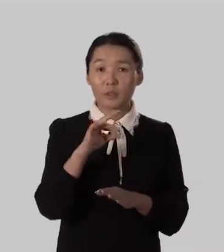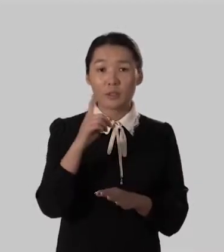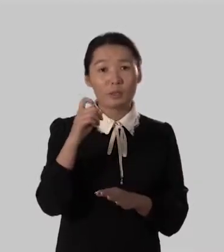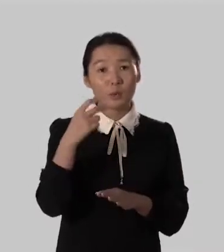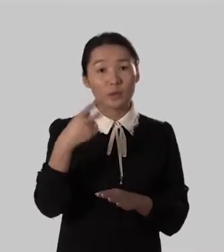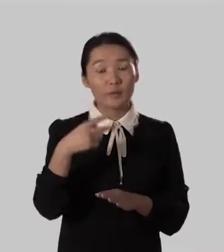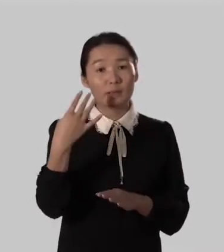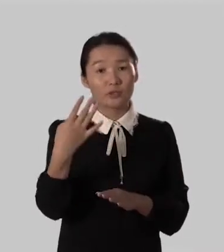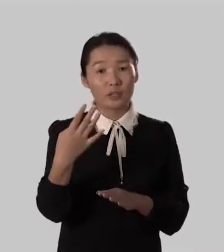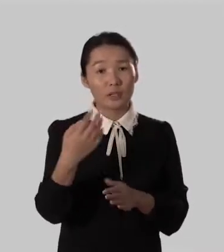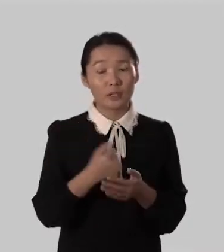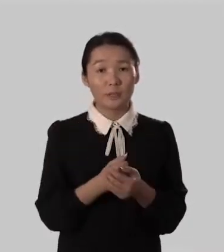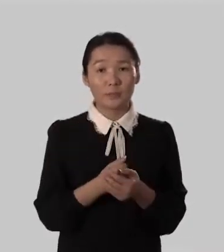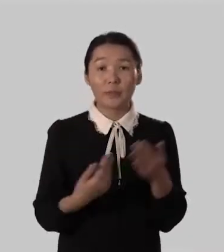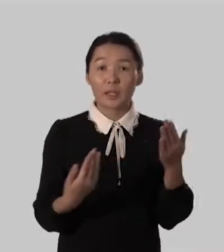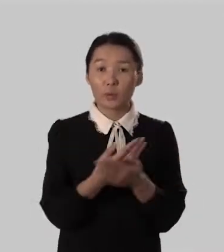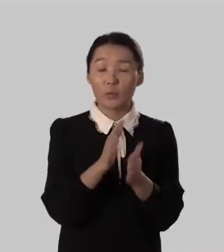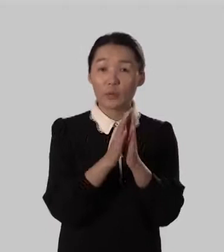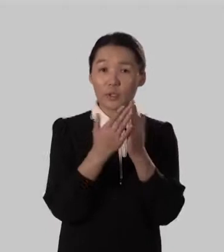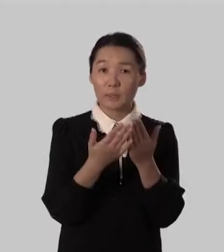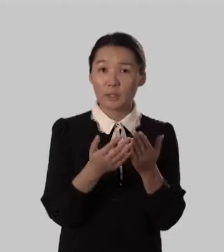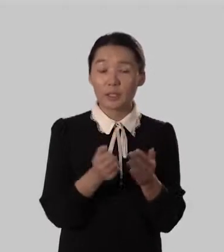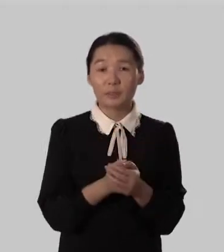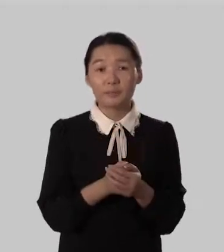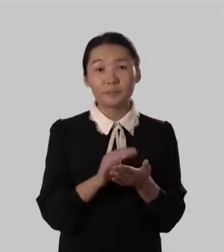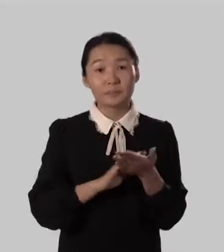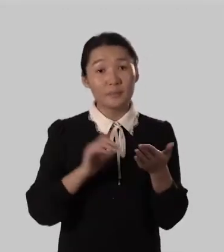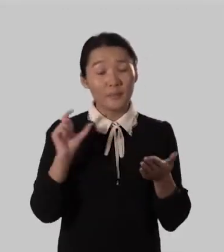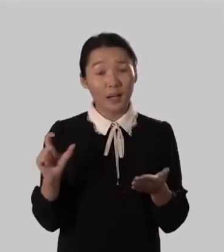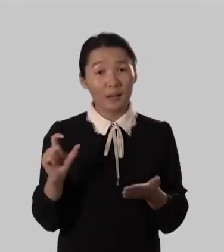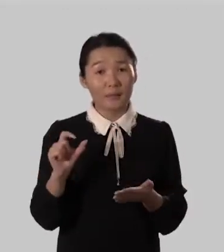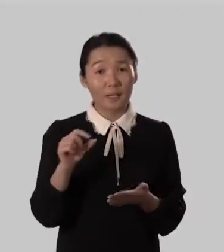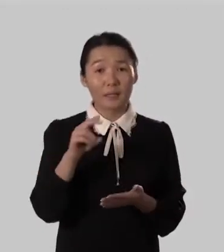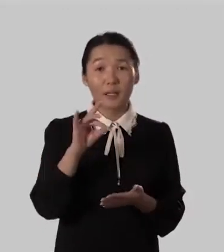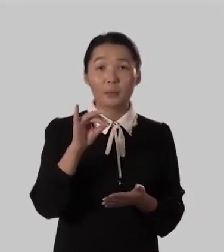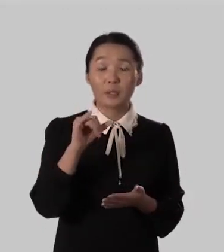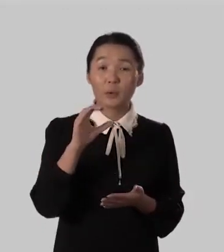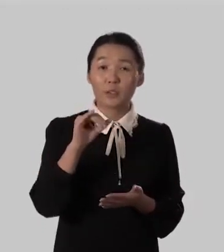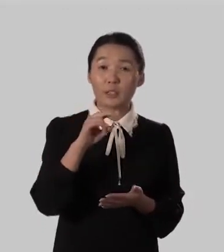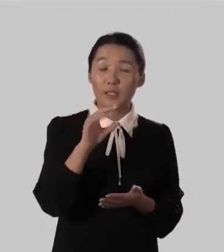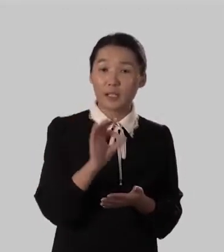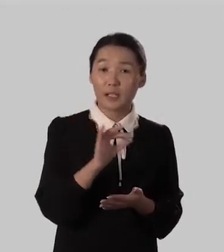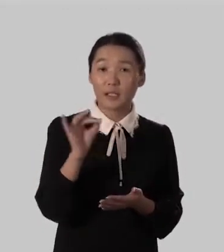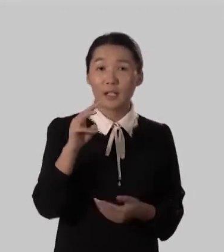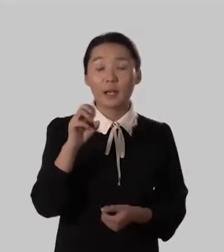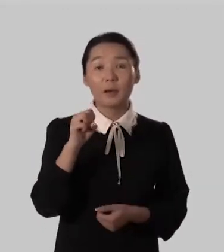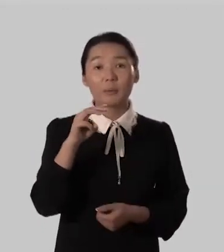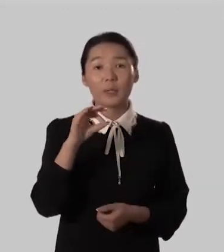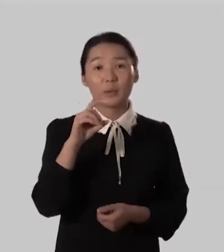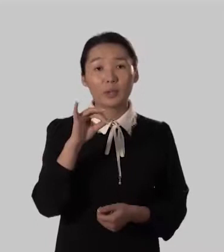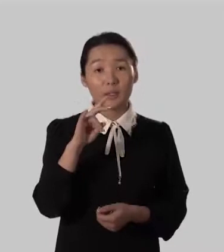упражнение 124 из нового учебника авторов людмила михайловна при усенко и